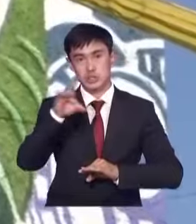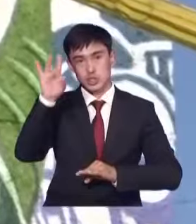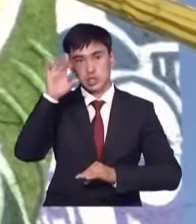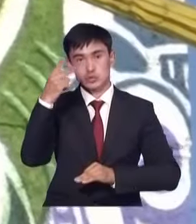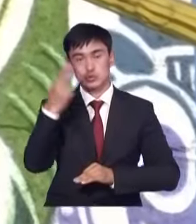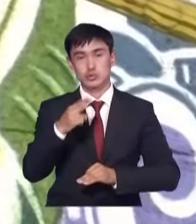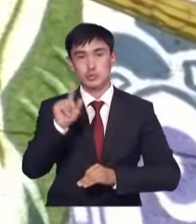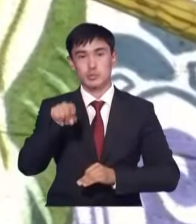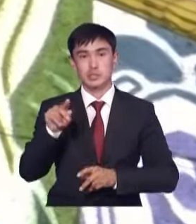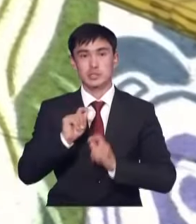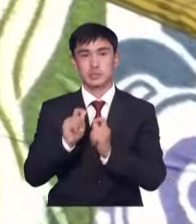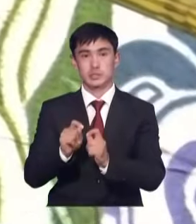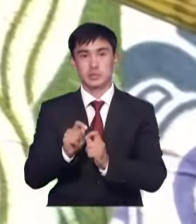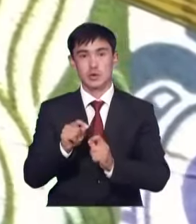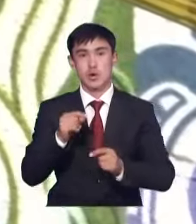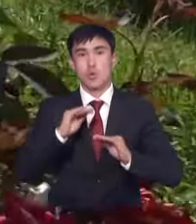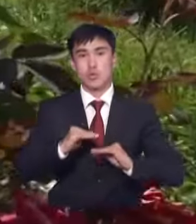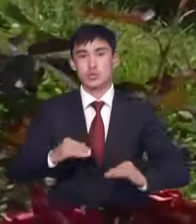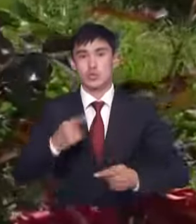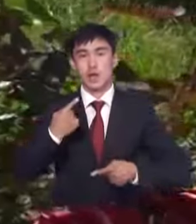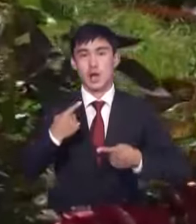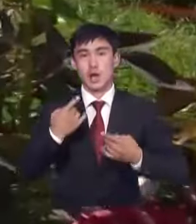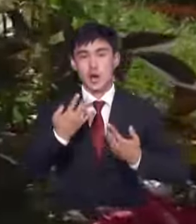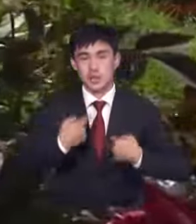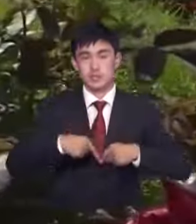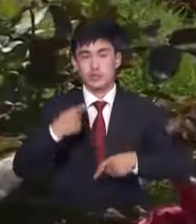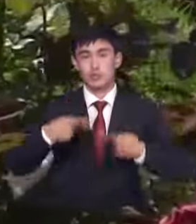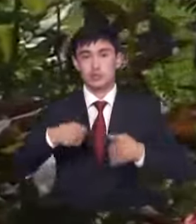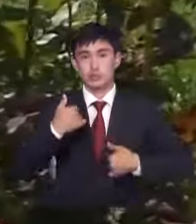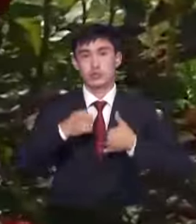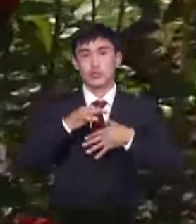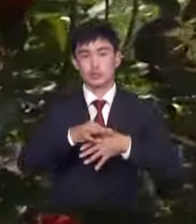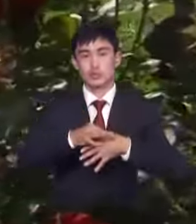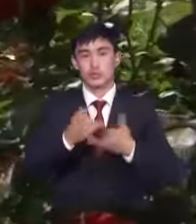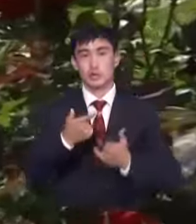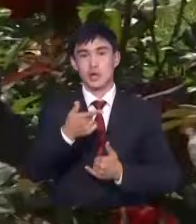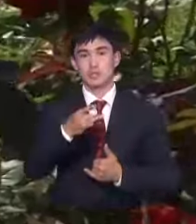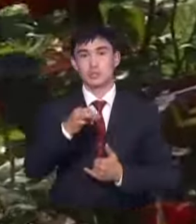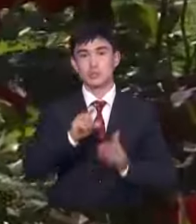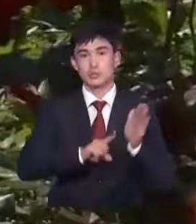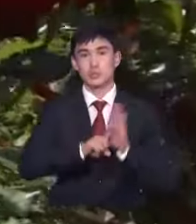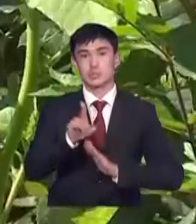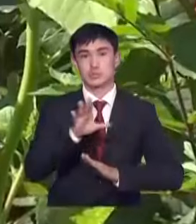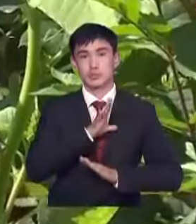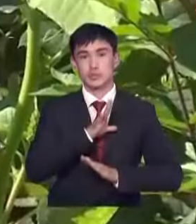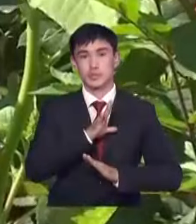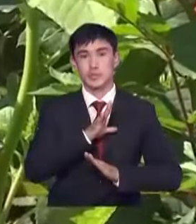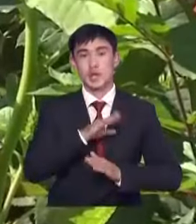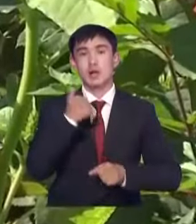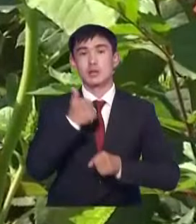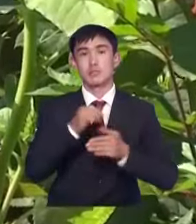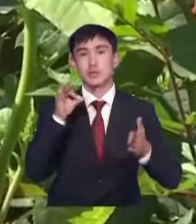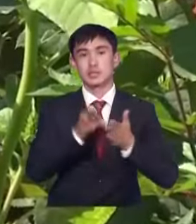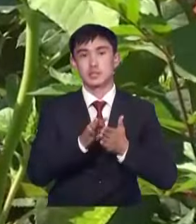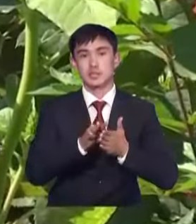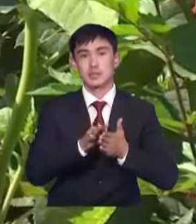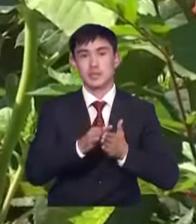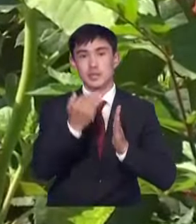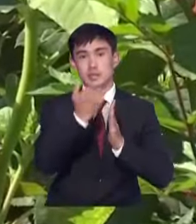табыс етілді. Оқушылар арасында футболдан турнир өтті. Бүгінде еске алу шараларына Ғазиз Аманжолұлы бастамашы болып жүр. Түпкі мақсаты ел